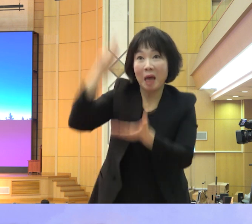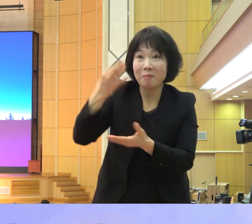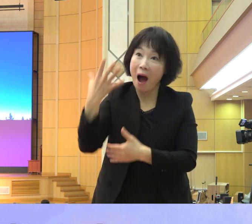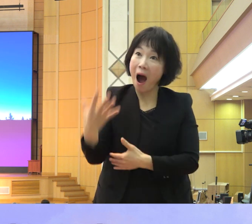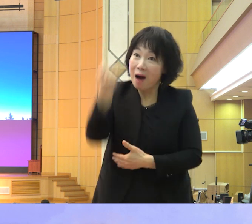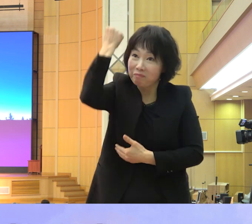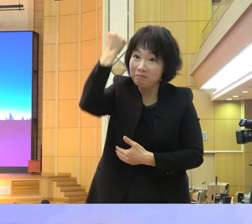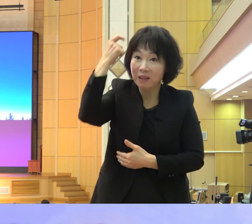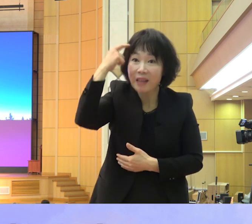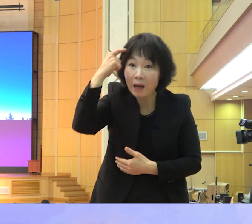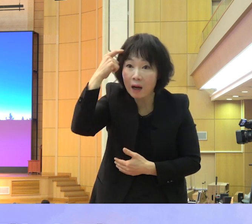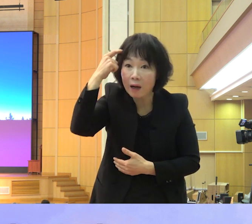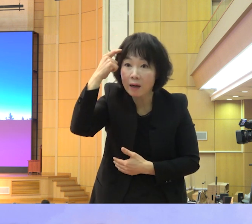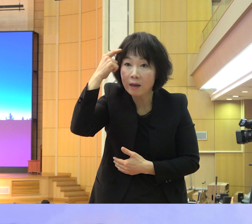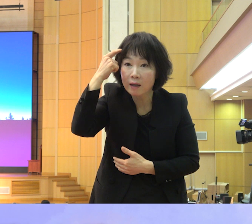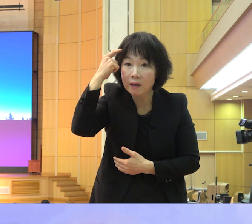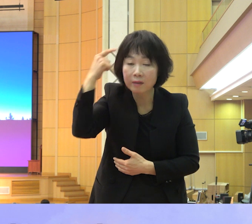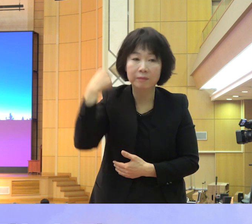재물을 얻었다 할까 하노라.